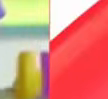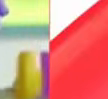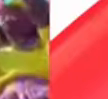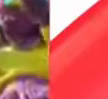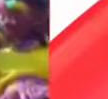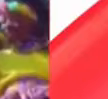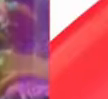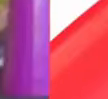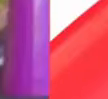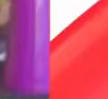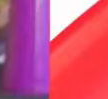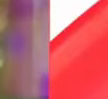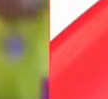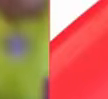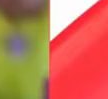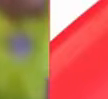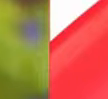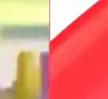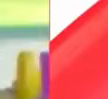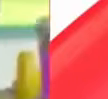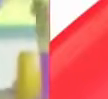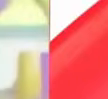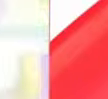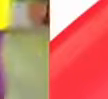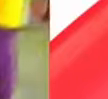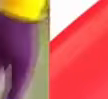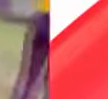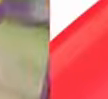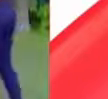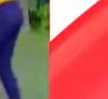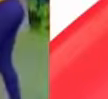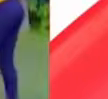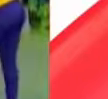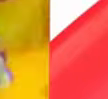So our spready taste it and love it. Prestige Margarine.